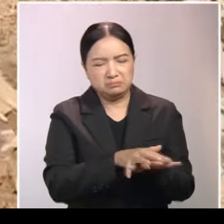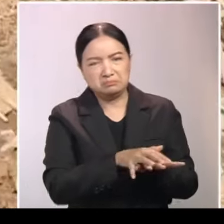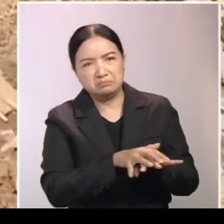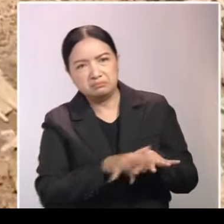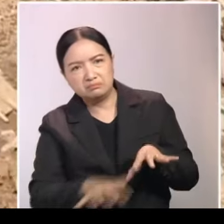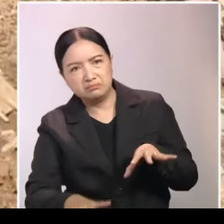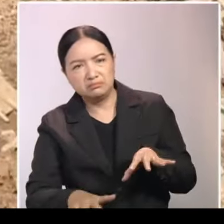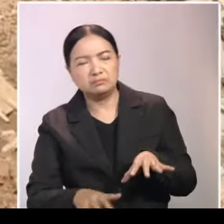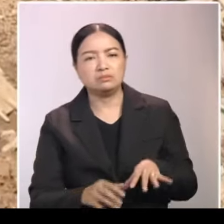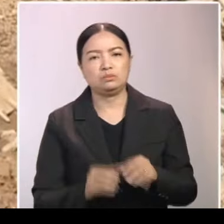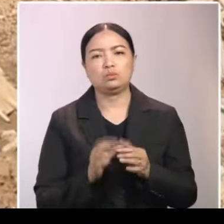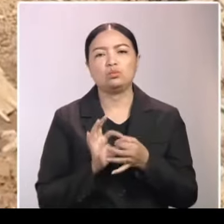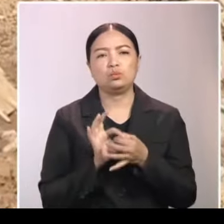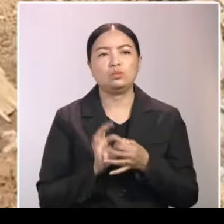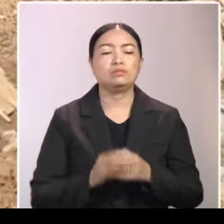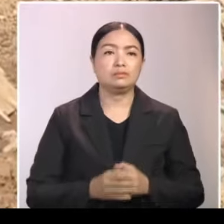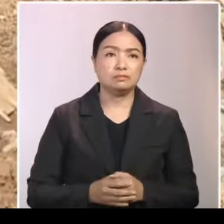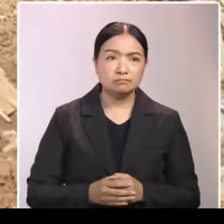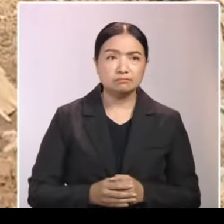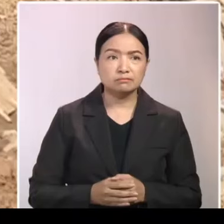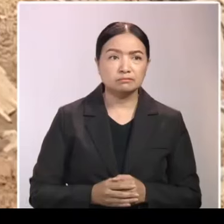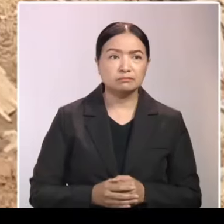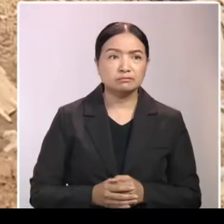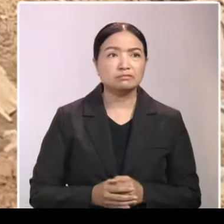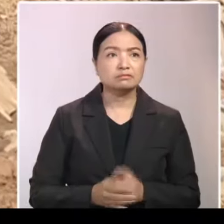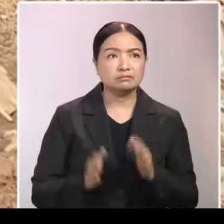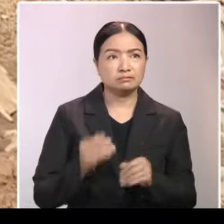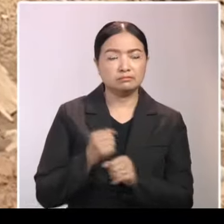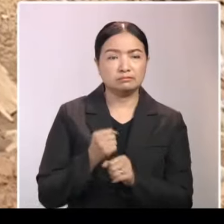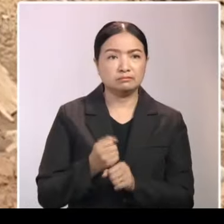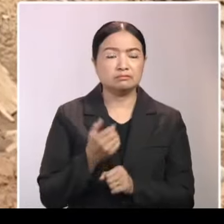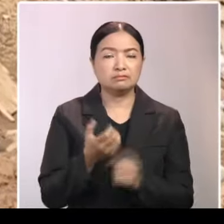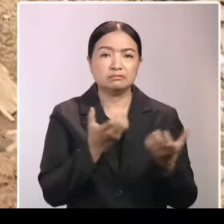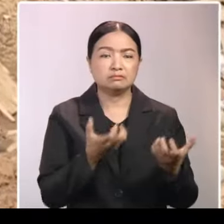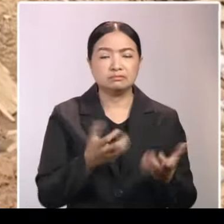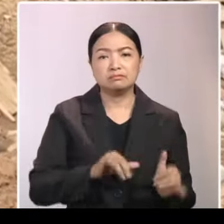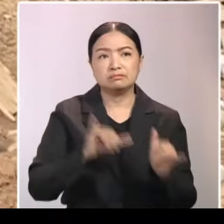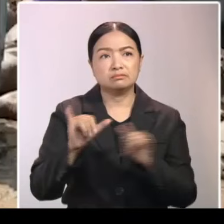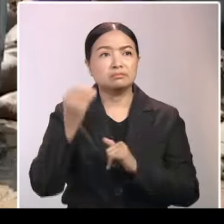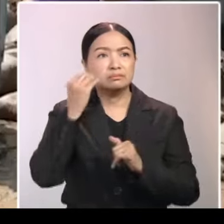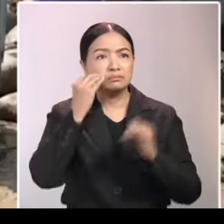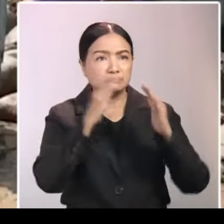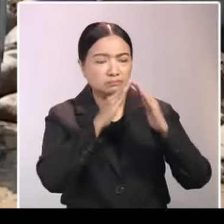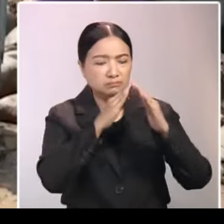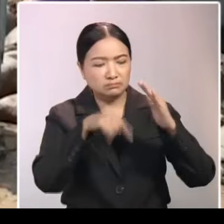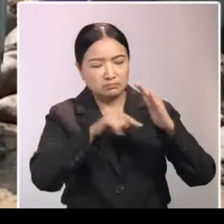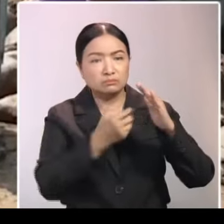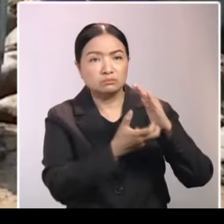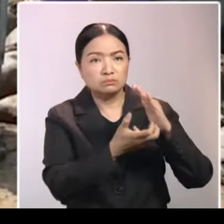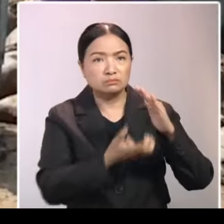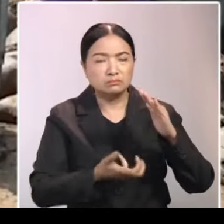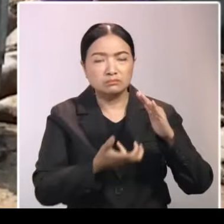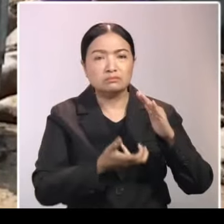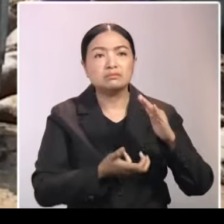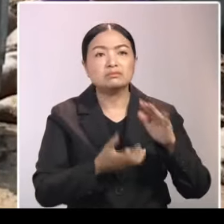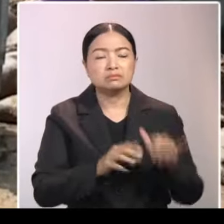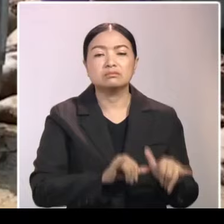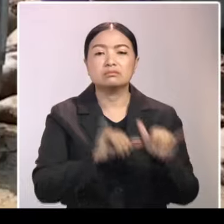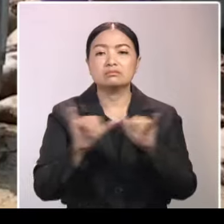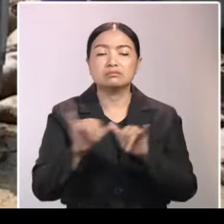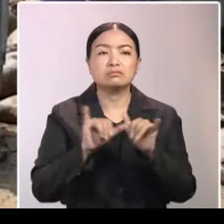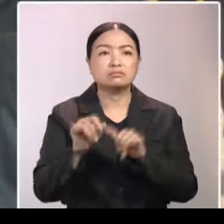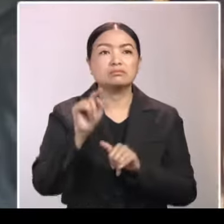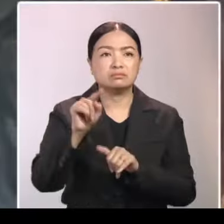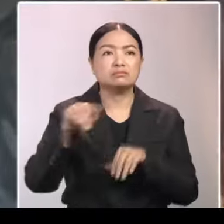อีกกลัวว่าจะเกิดเหตุซ้ำรอยขึ้นมานอกจากนี้เจ้าหน้าที่ก็ได้ช่วยกันขนย้ายสิ่งของภายในบ้านด้วยนะคะในบริเวณเดียวกันกับบ้านที่เกิด